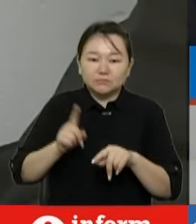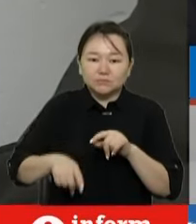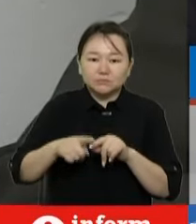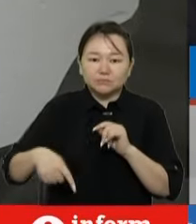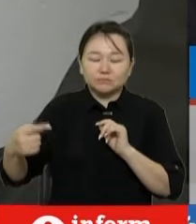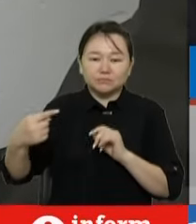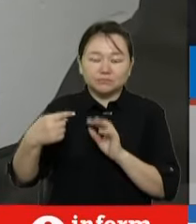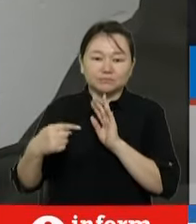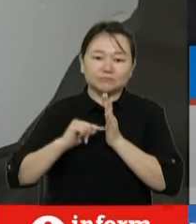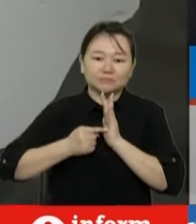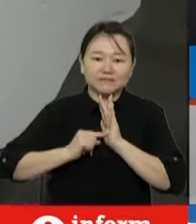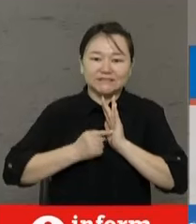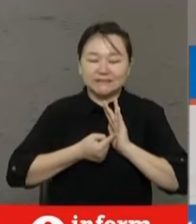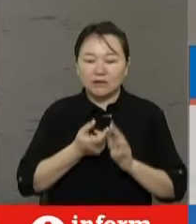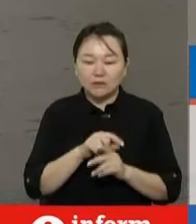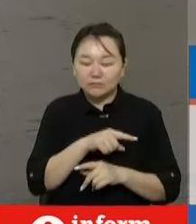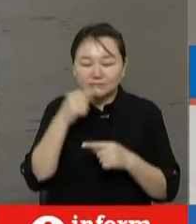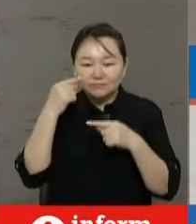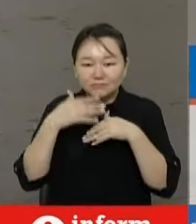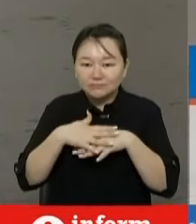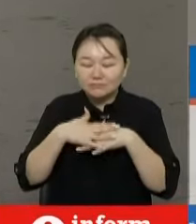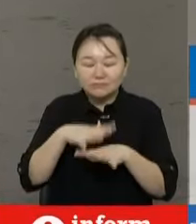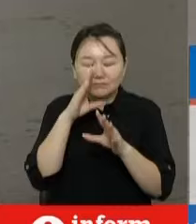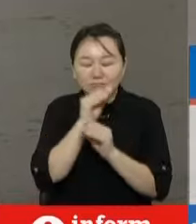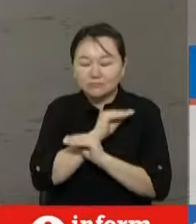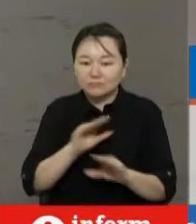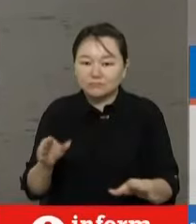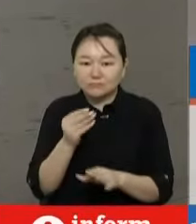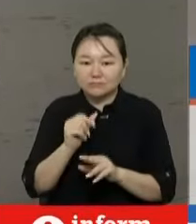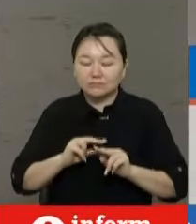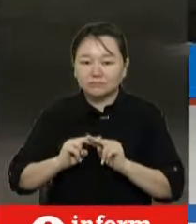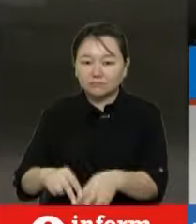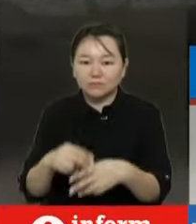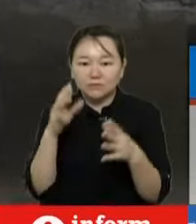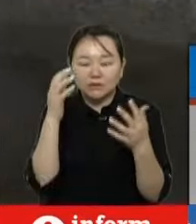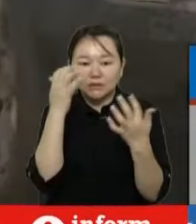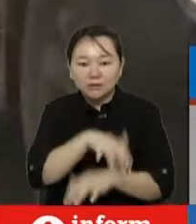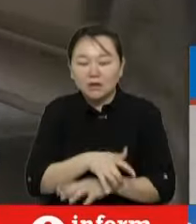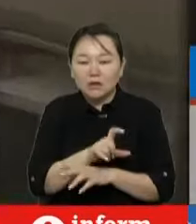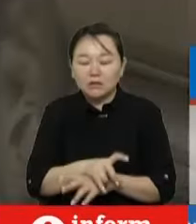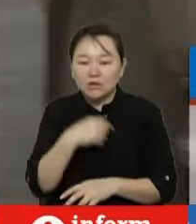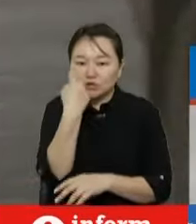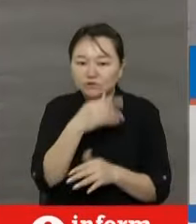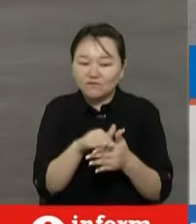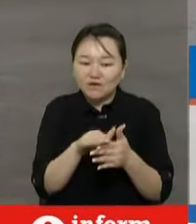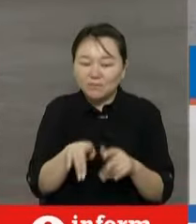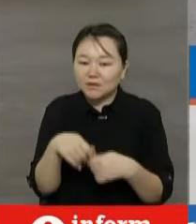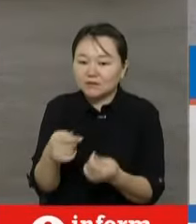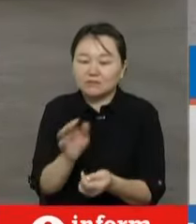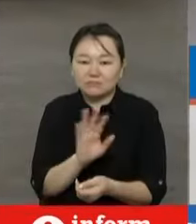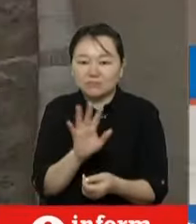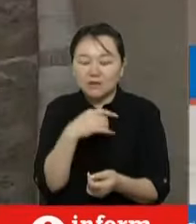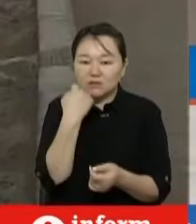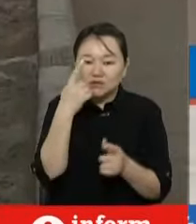он не включает критическое мышление. Казахстанцам важно помнить о финансовой безопасности, не делиться личными данными, не переходить по